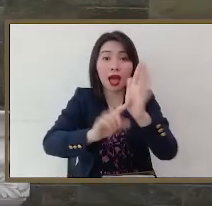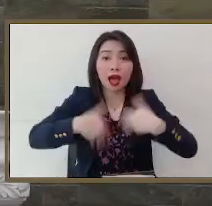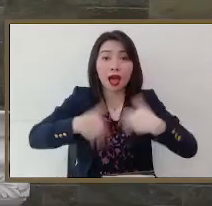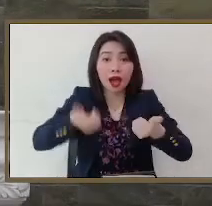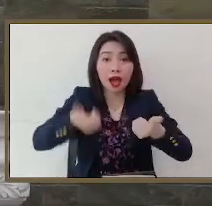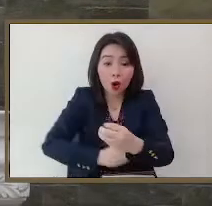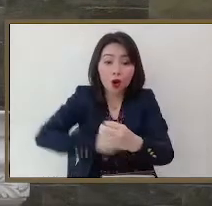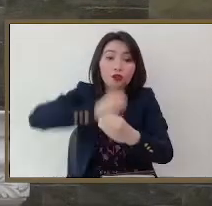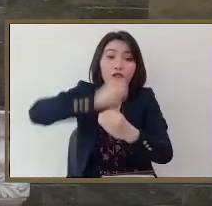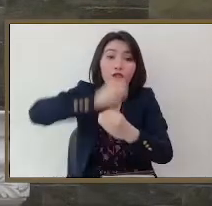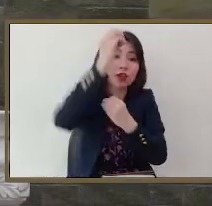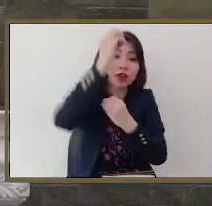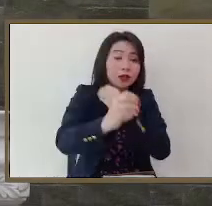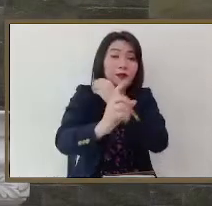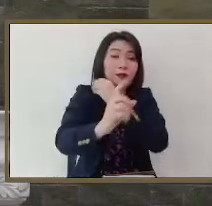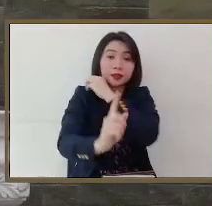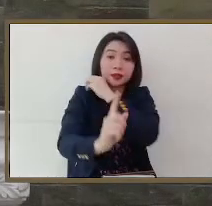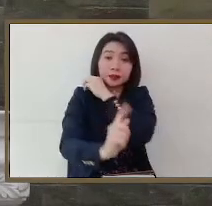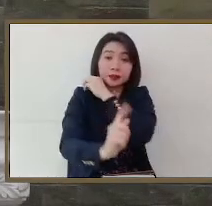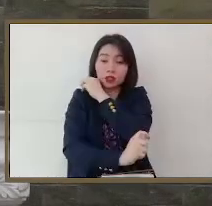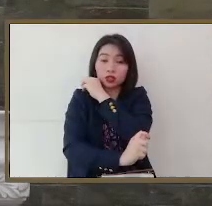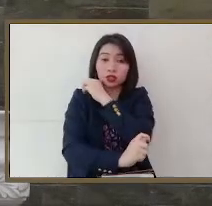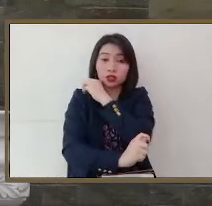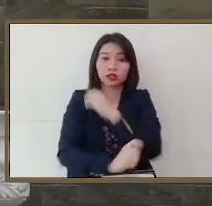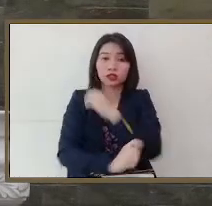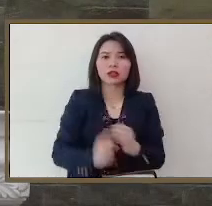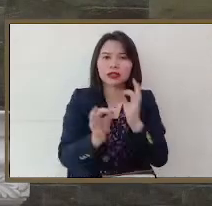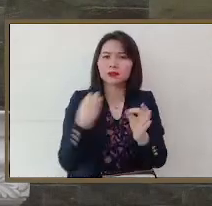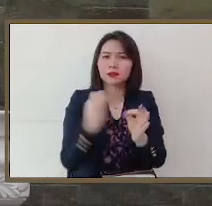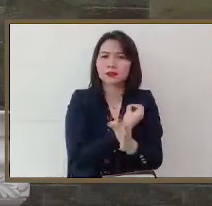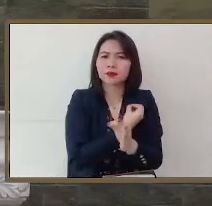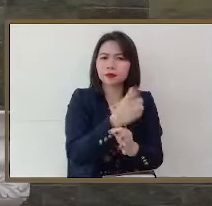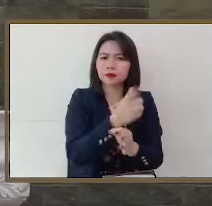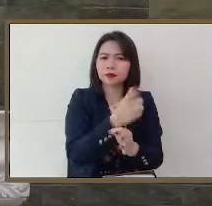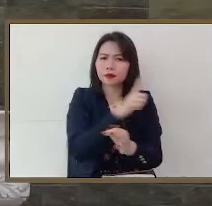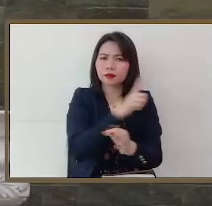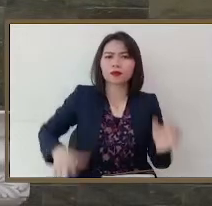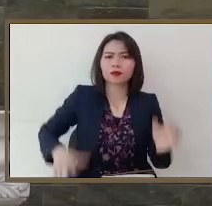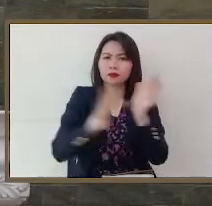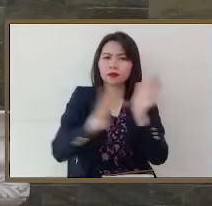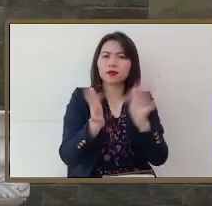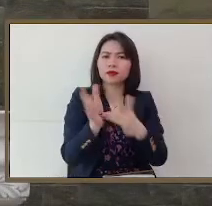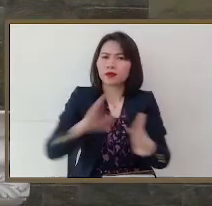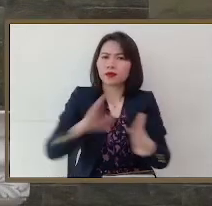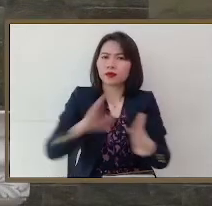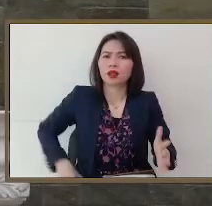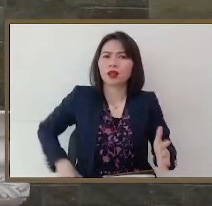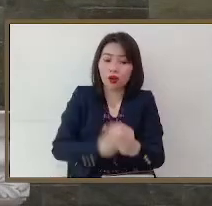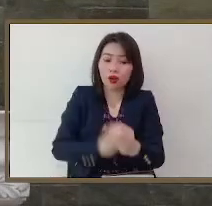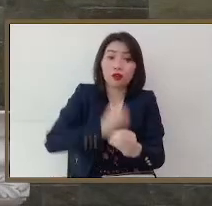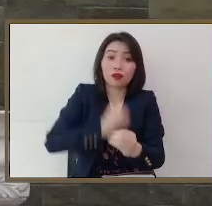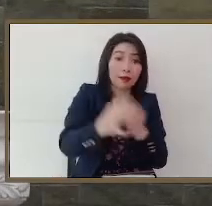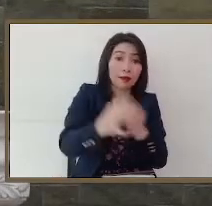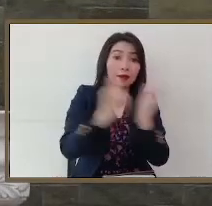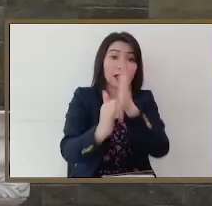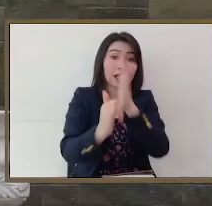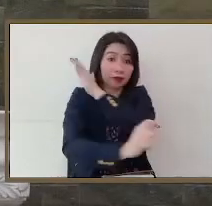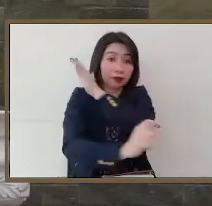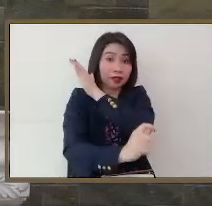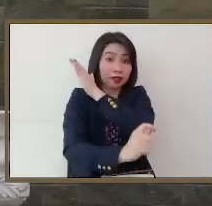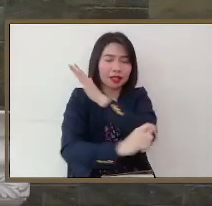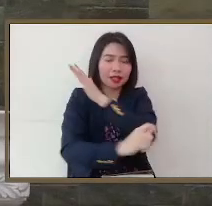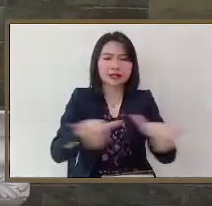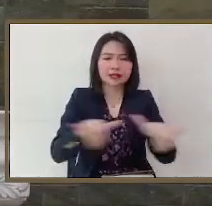temptation. And if our Lord Jesus Christ overcame it, then we can overcome